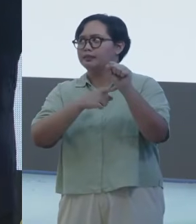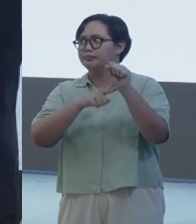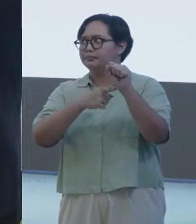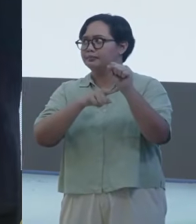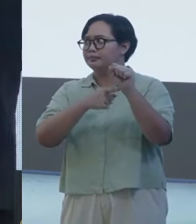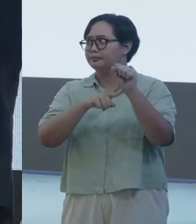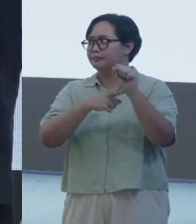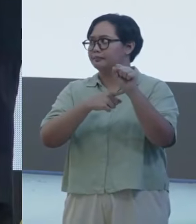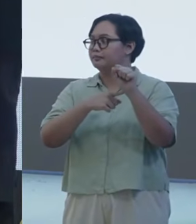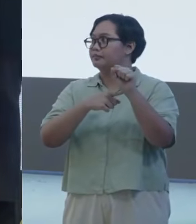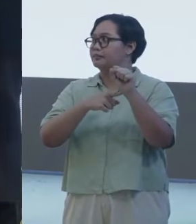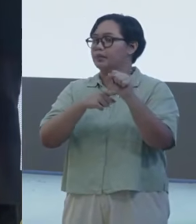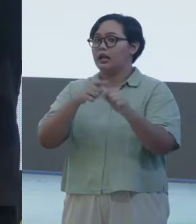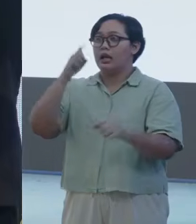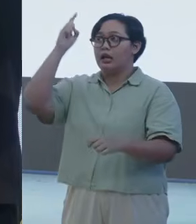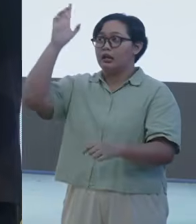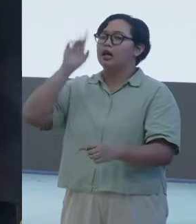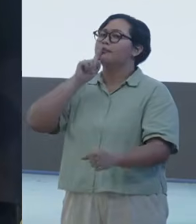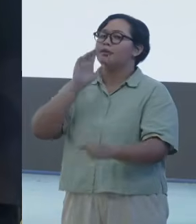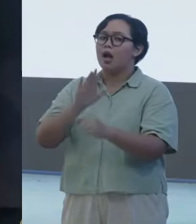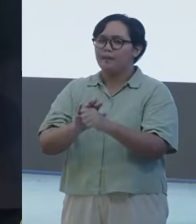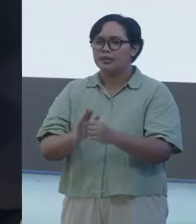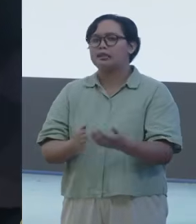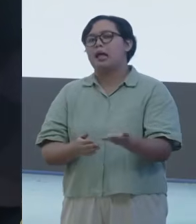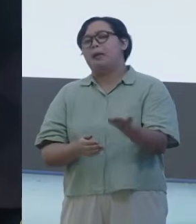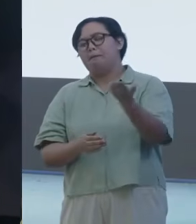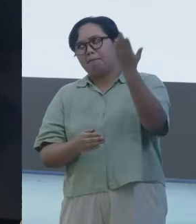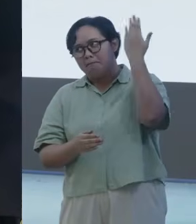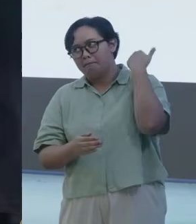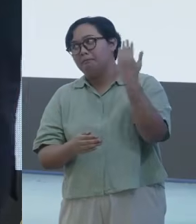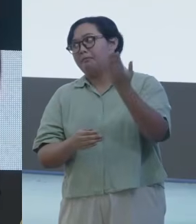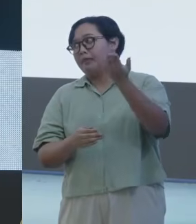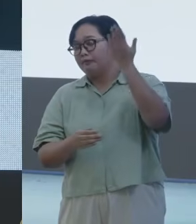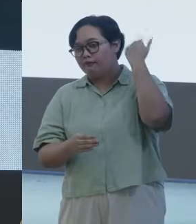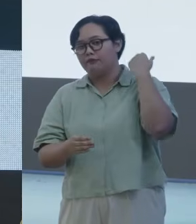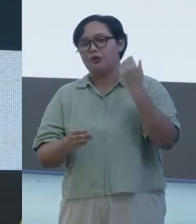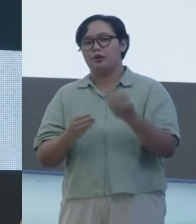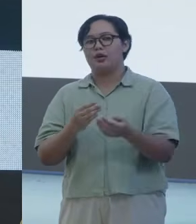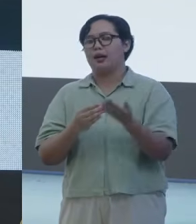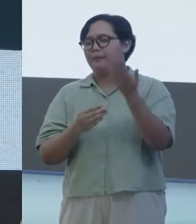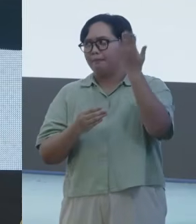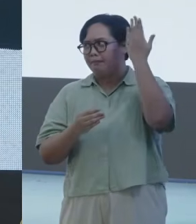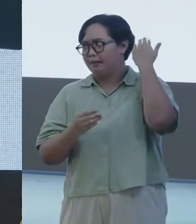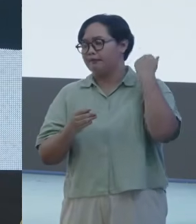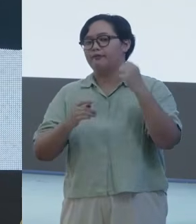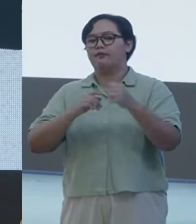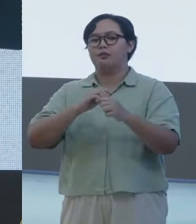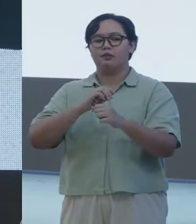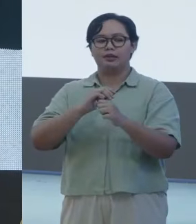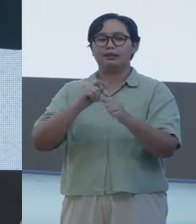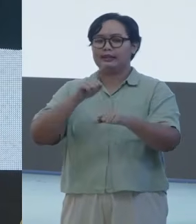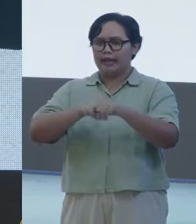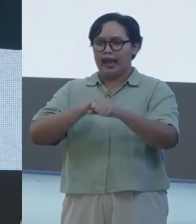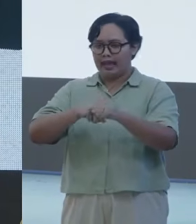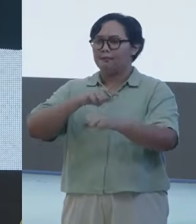lies, promised before the ages began. Bago pa nagkaroon ng